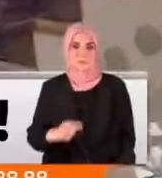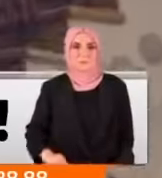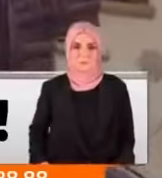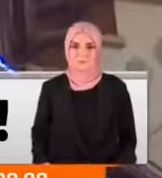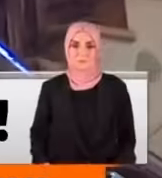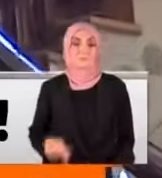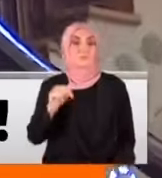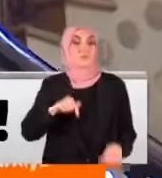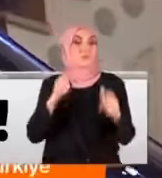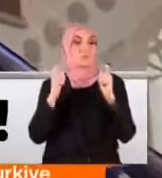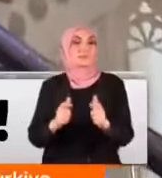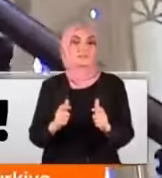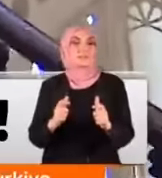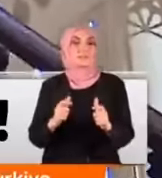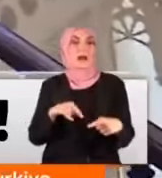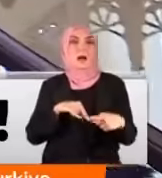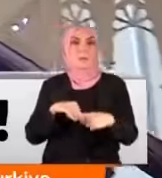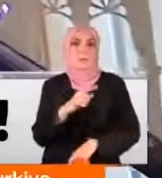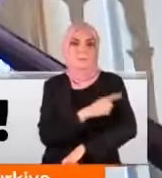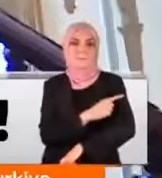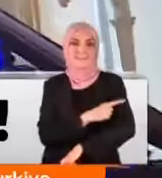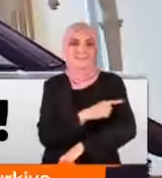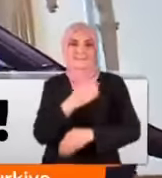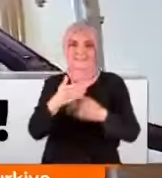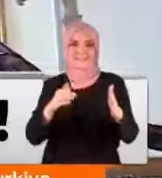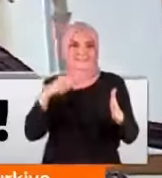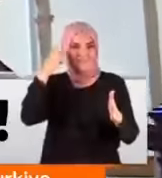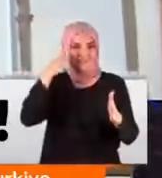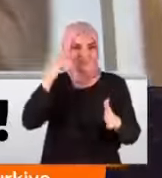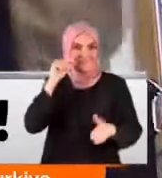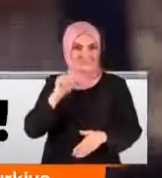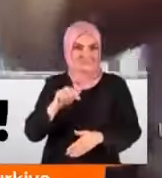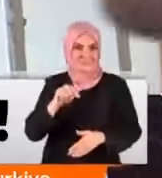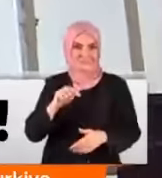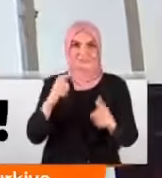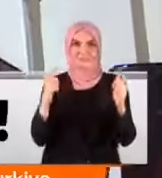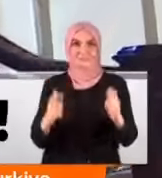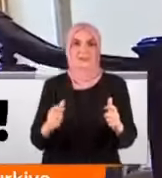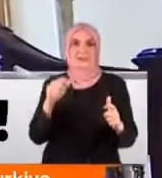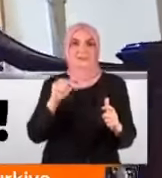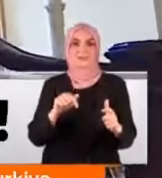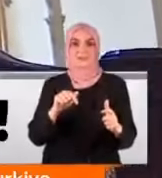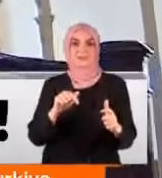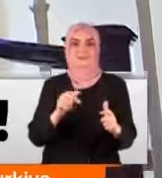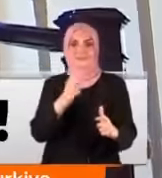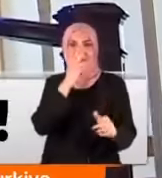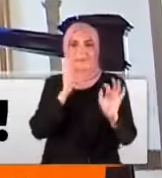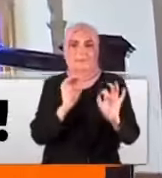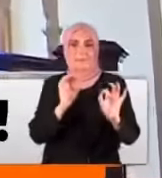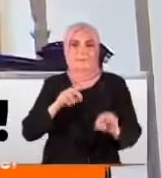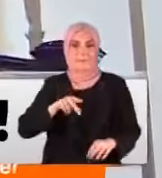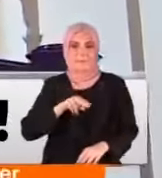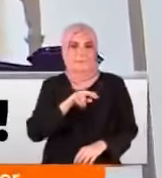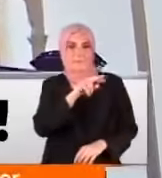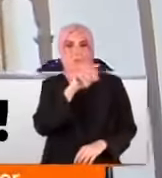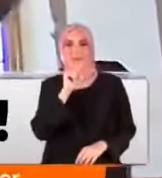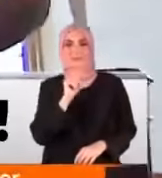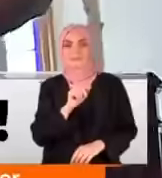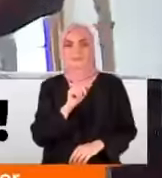Burası Hababam sınıfının çekildiği yer ve işte o klasik merdivenler. Yeni eğitim öğretim dönemi